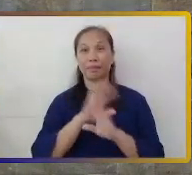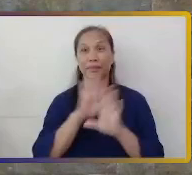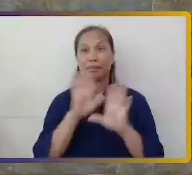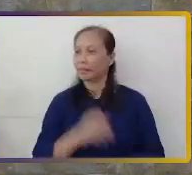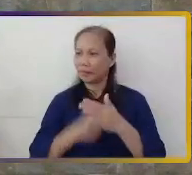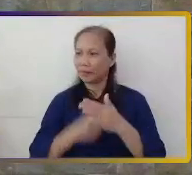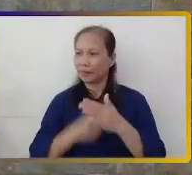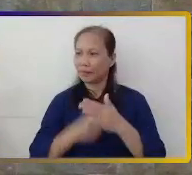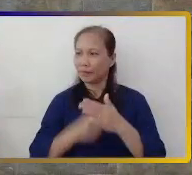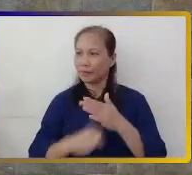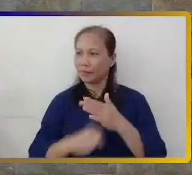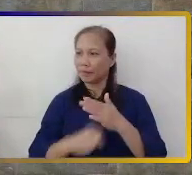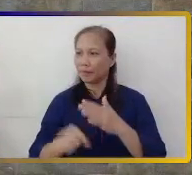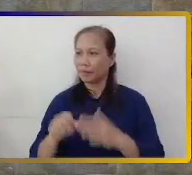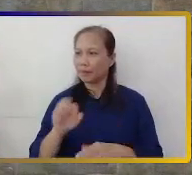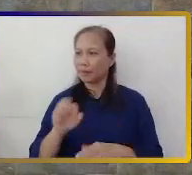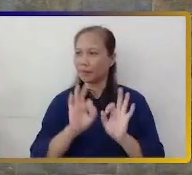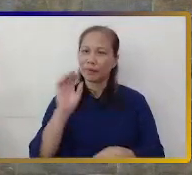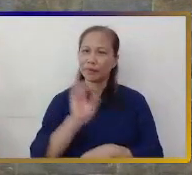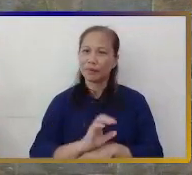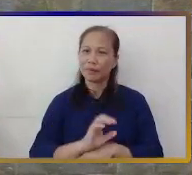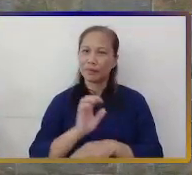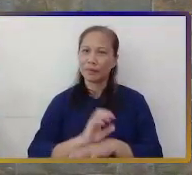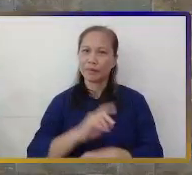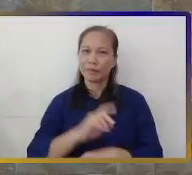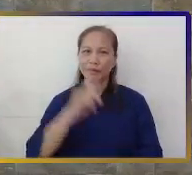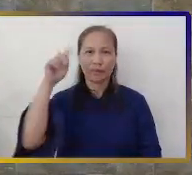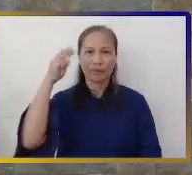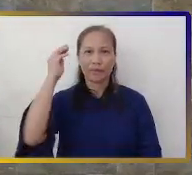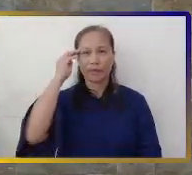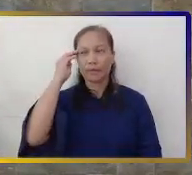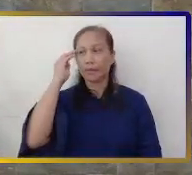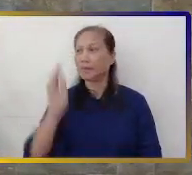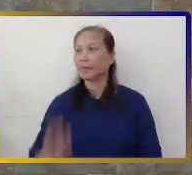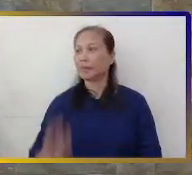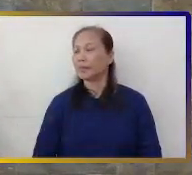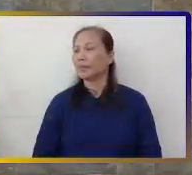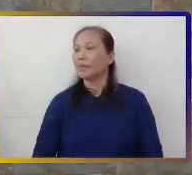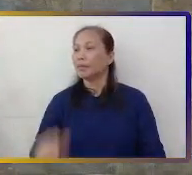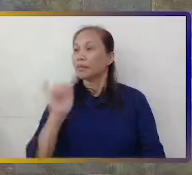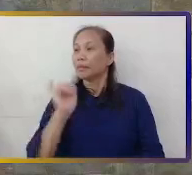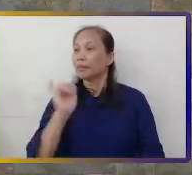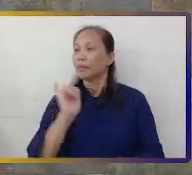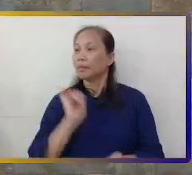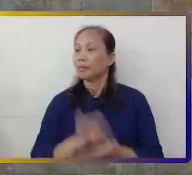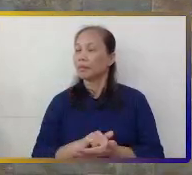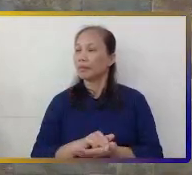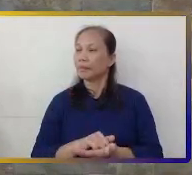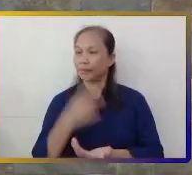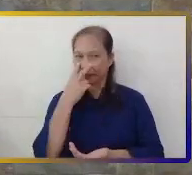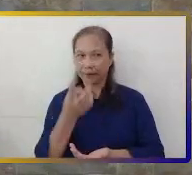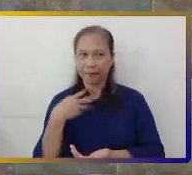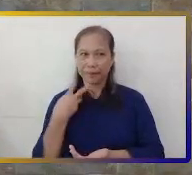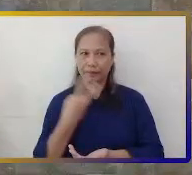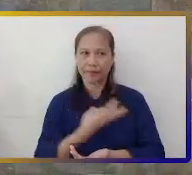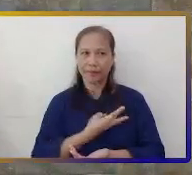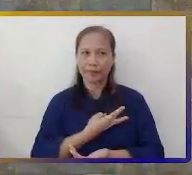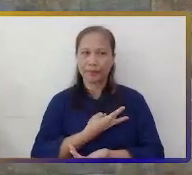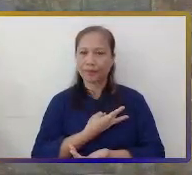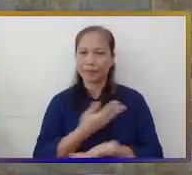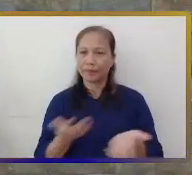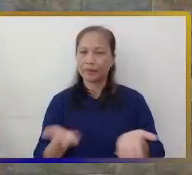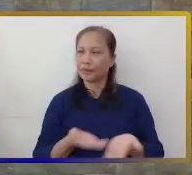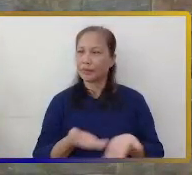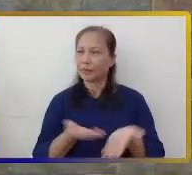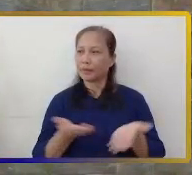form of Church government Yan po yung tinatawag po na yan you see So makikita po natin ah na ah dito